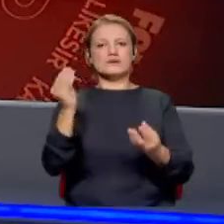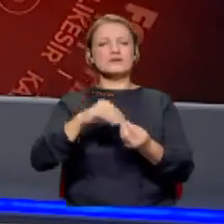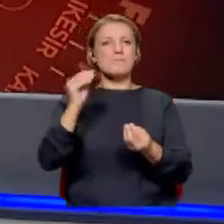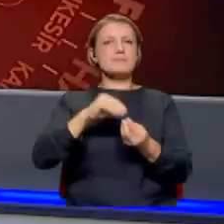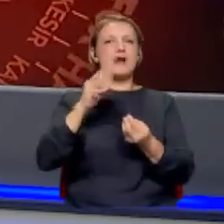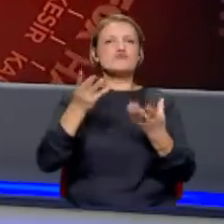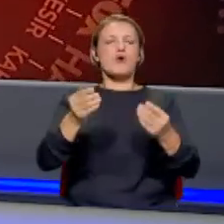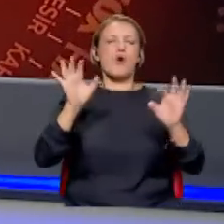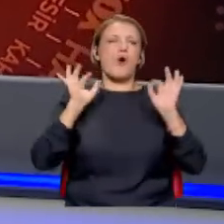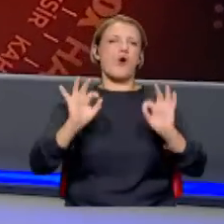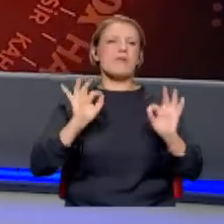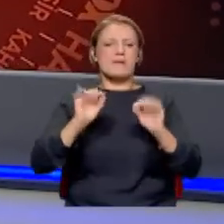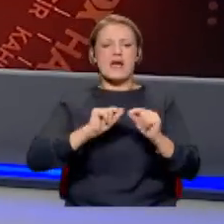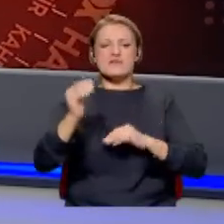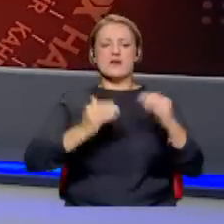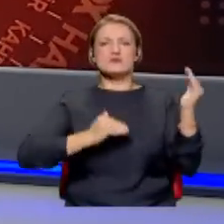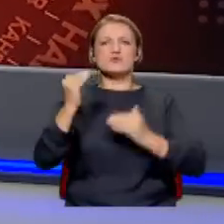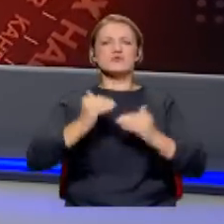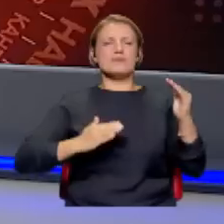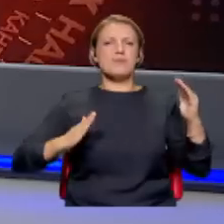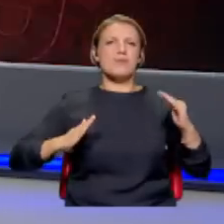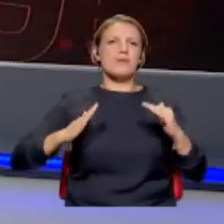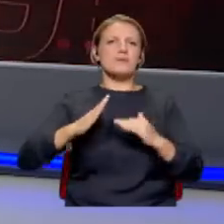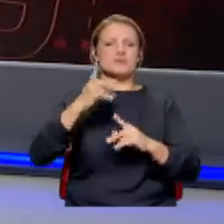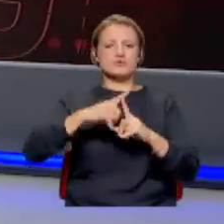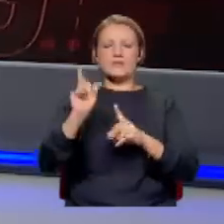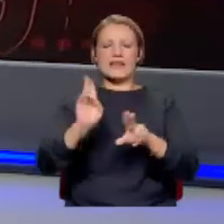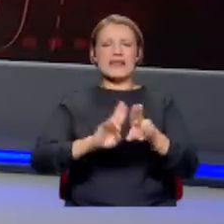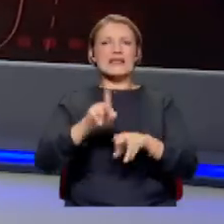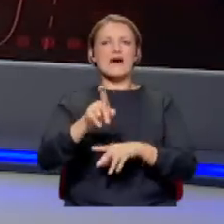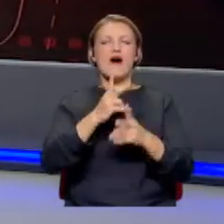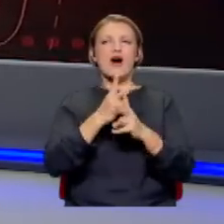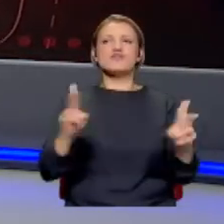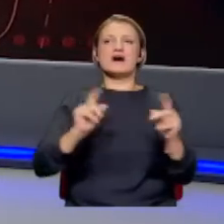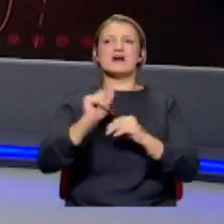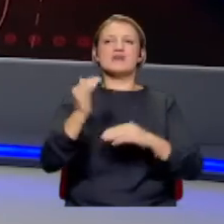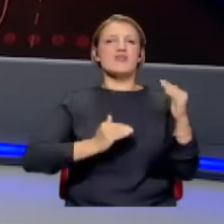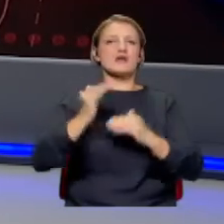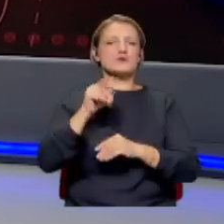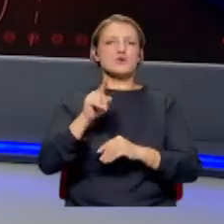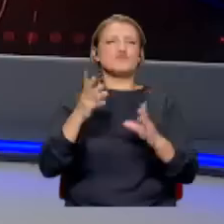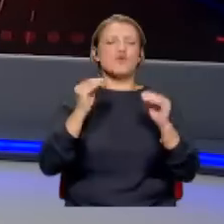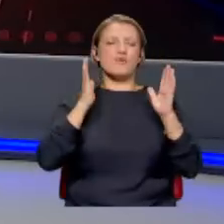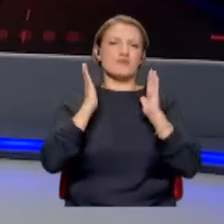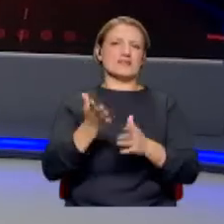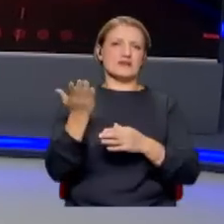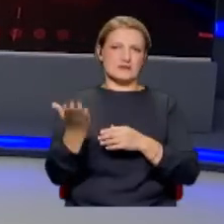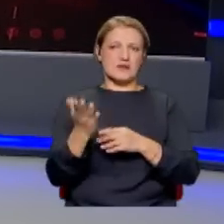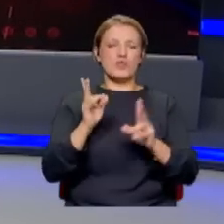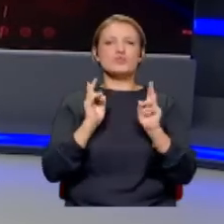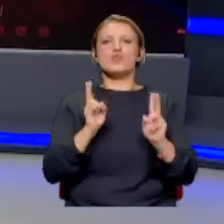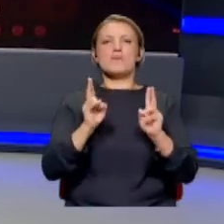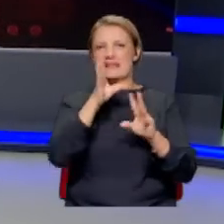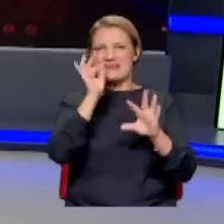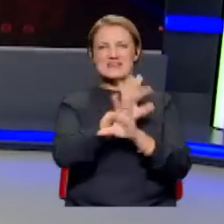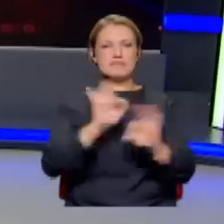Zamlar çok önemli. Enflasyon tırmanıyor. İşte en son TÜİK'in açıkladığı enflasyon çok fazlaydı. Normalde